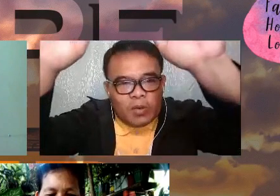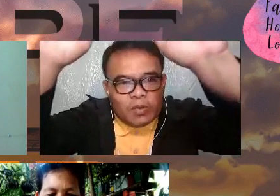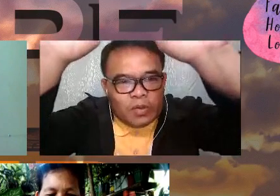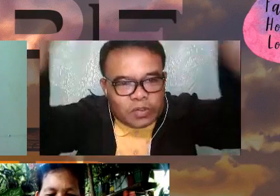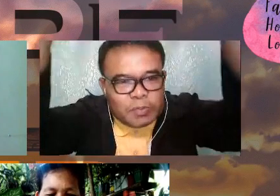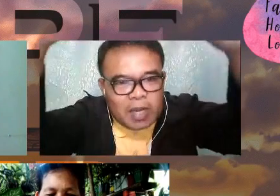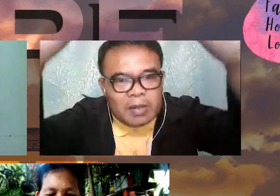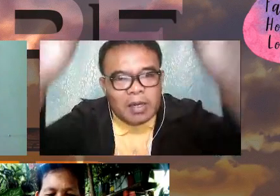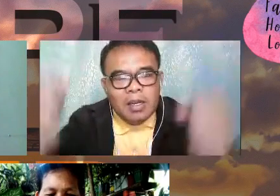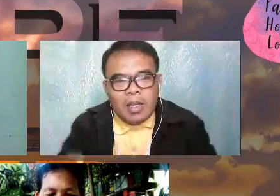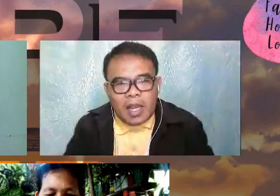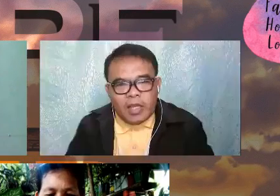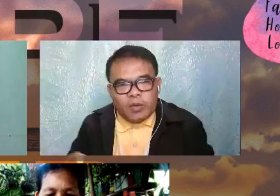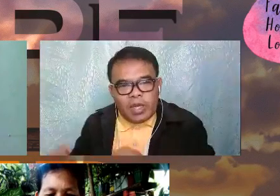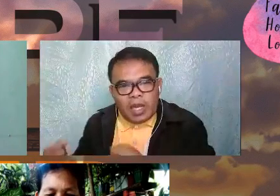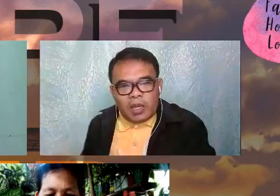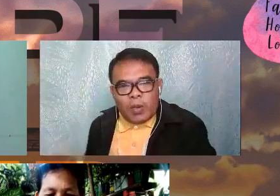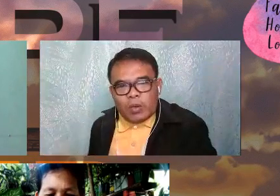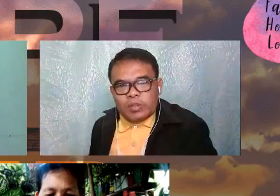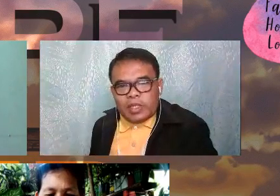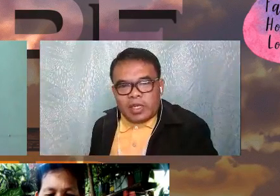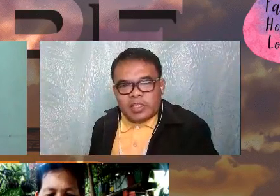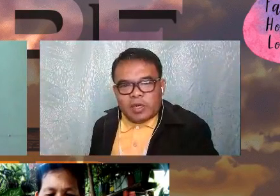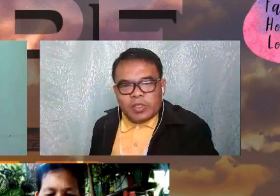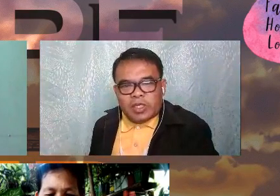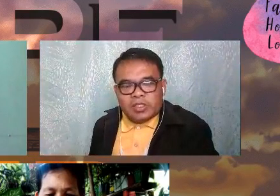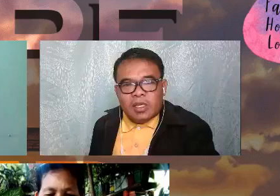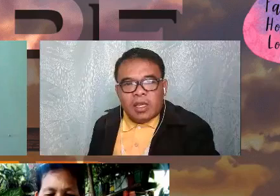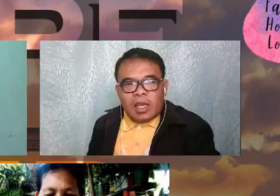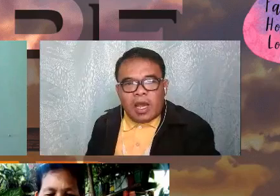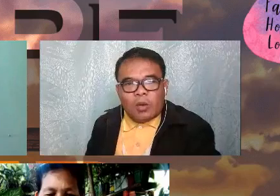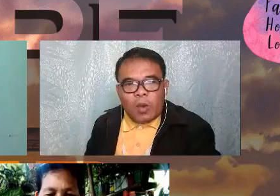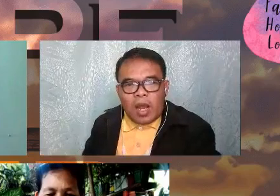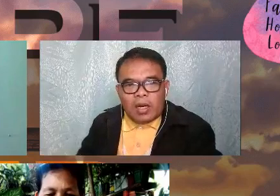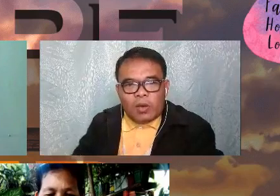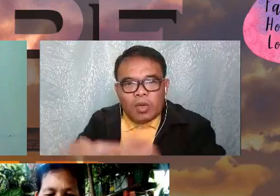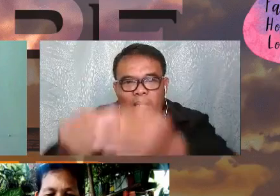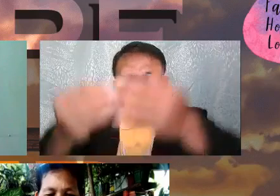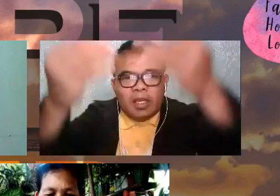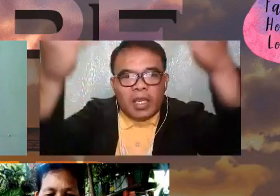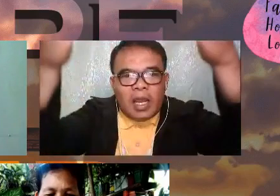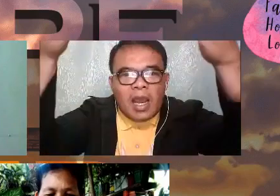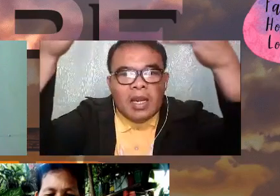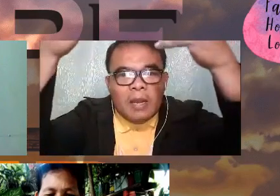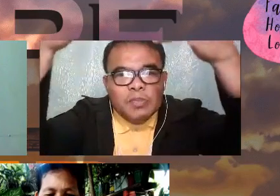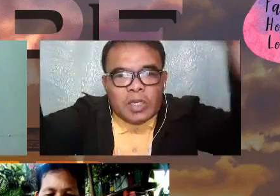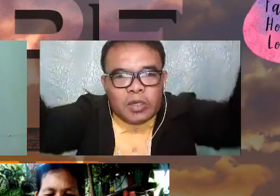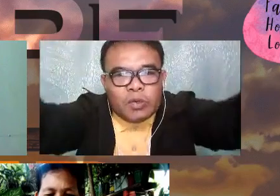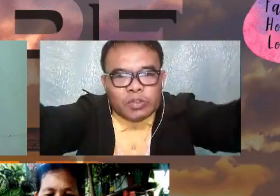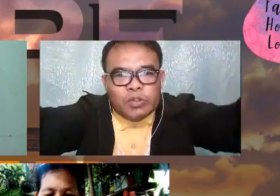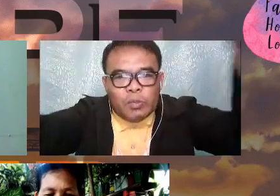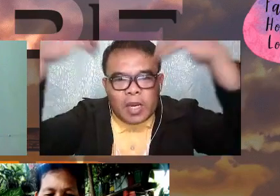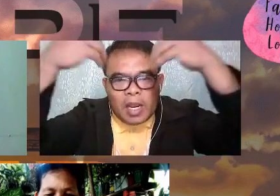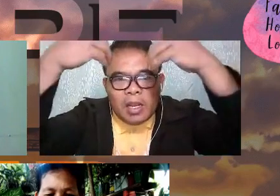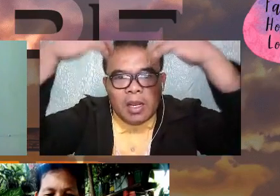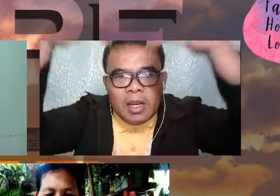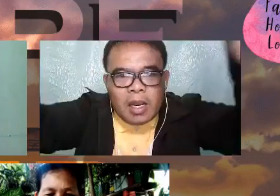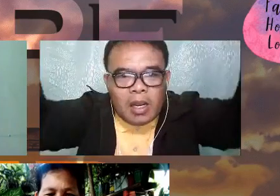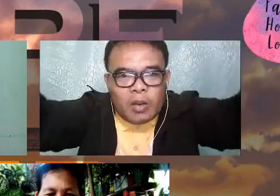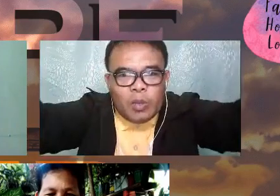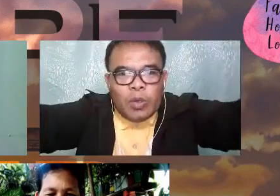ating Panginoong Diyos. Parang kagaya nung ginagawa nung daily services, araw-araw na inihaharap sa Diyos yung